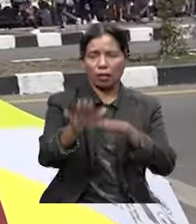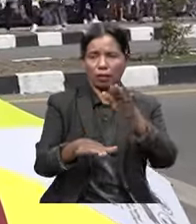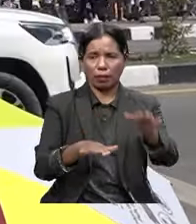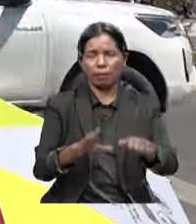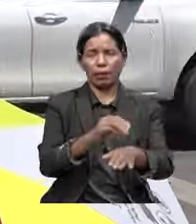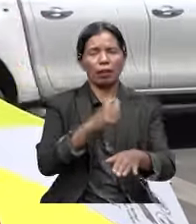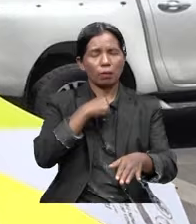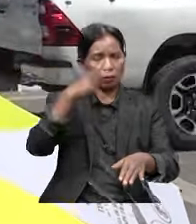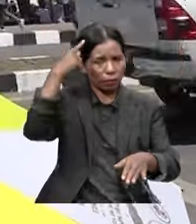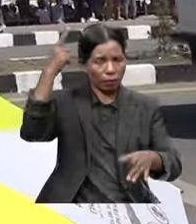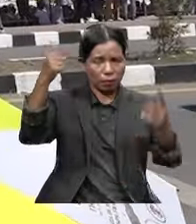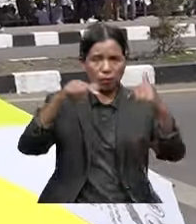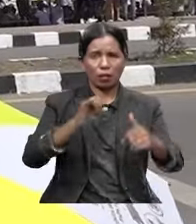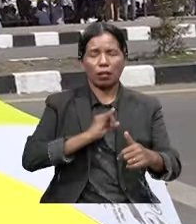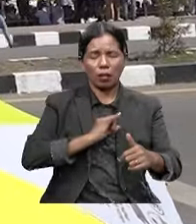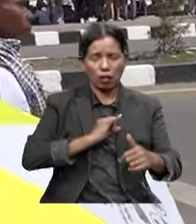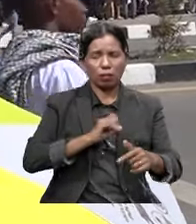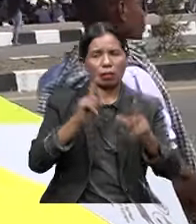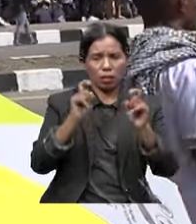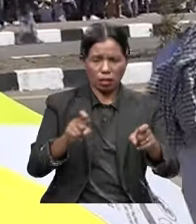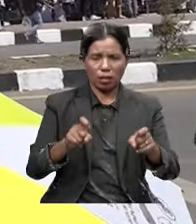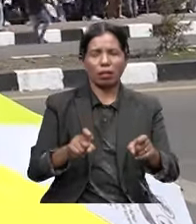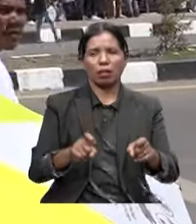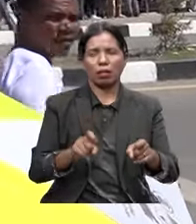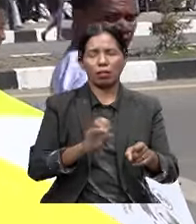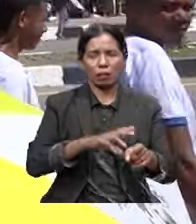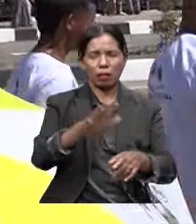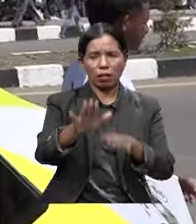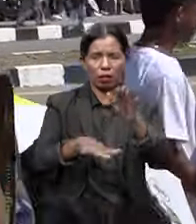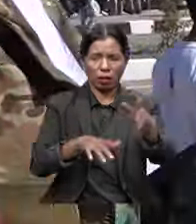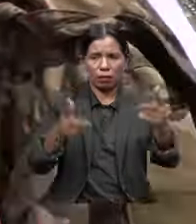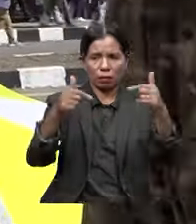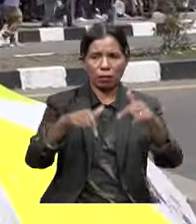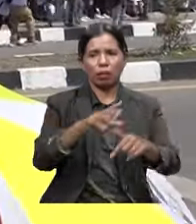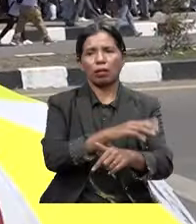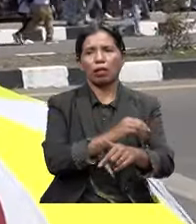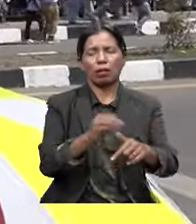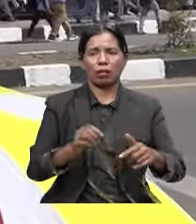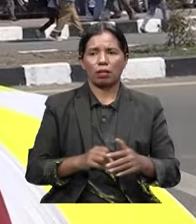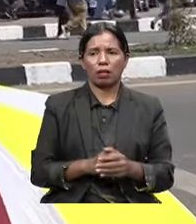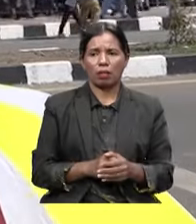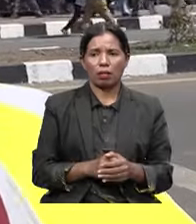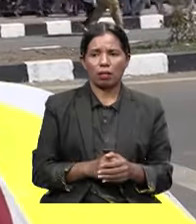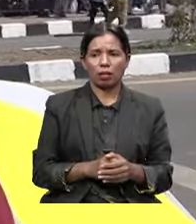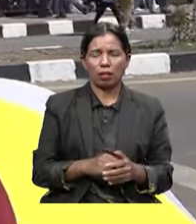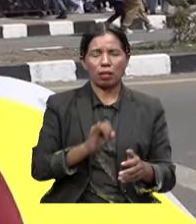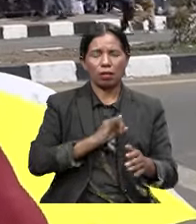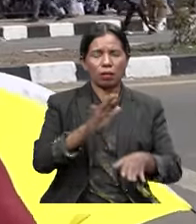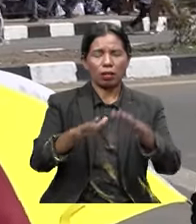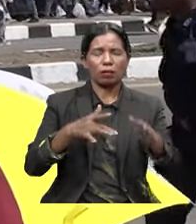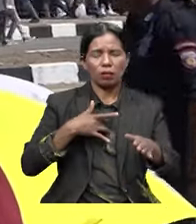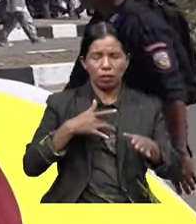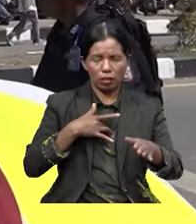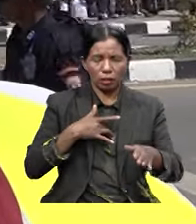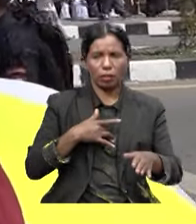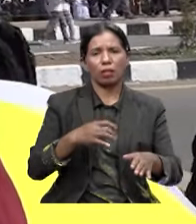santidad maine maka au briga atu akadet mai mai mas lao cinti totan los mai be au